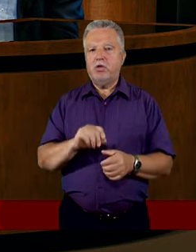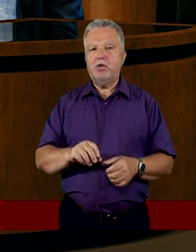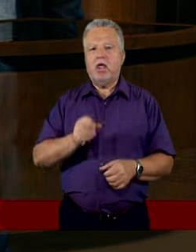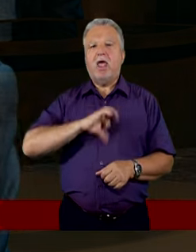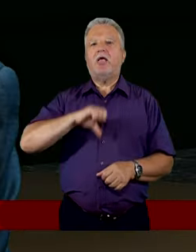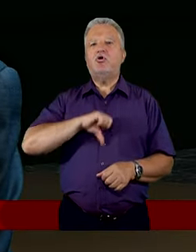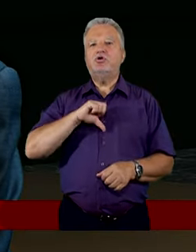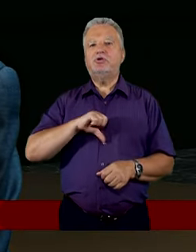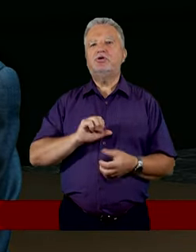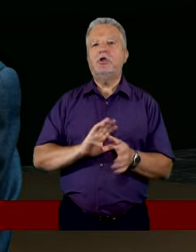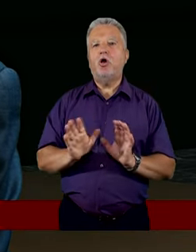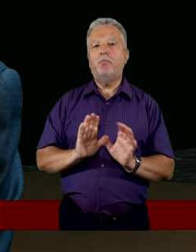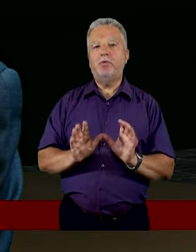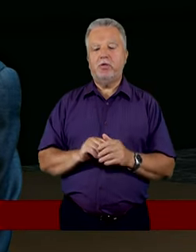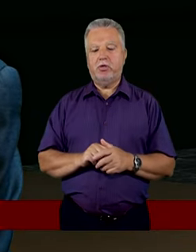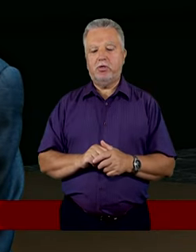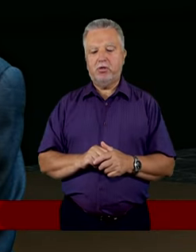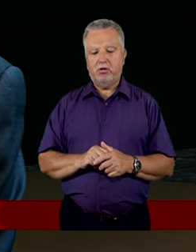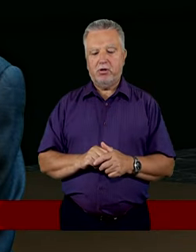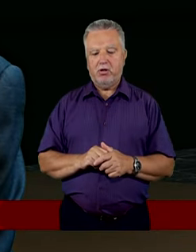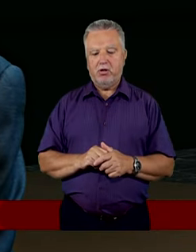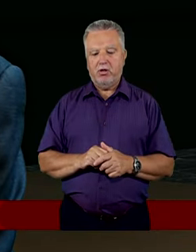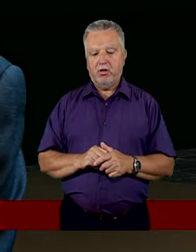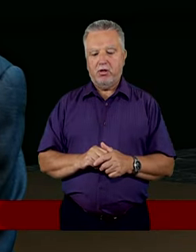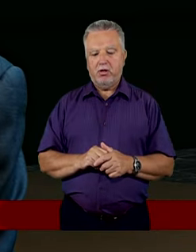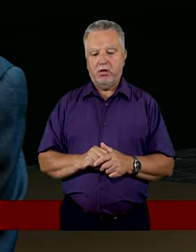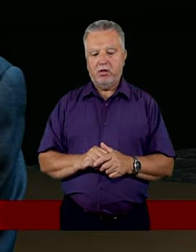niesamolubnej troski o bliźnich.